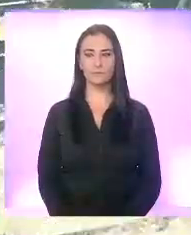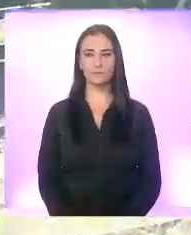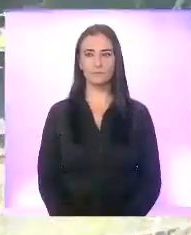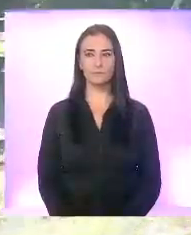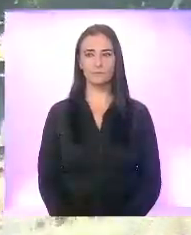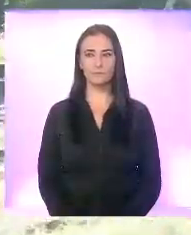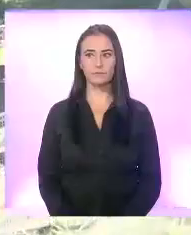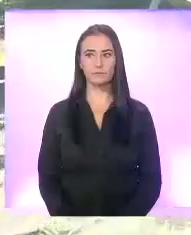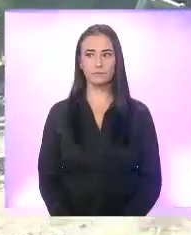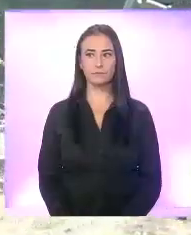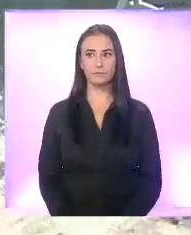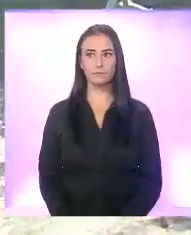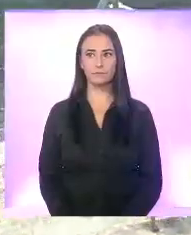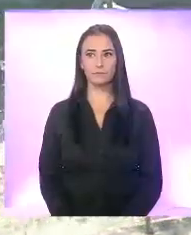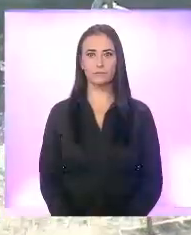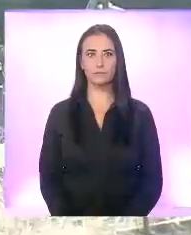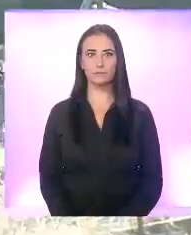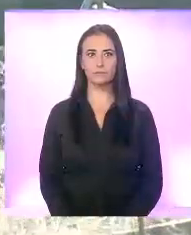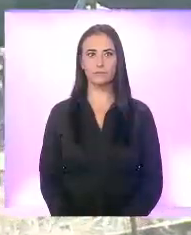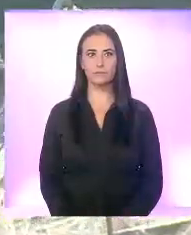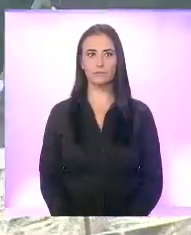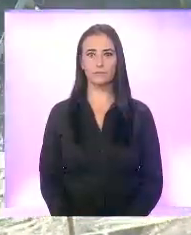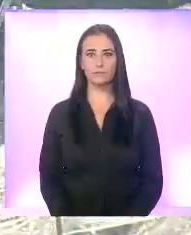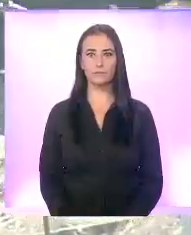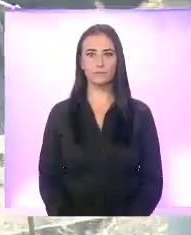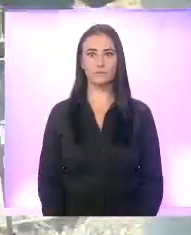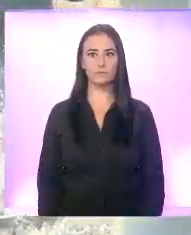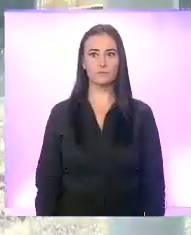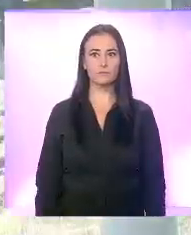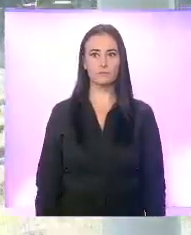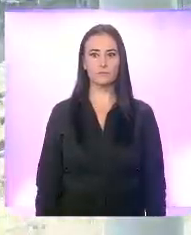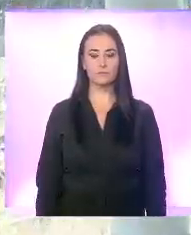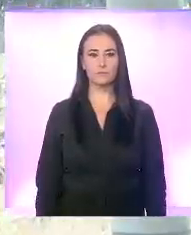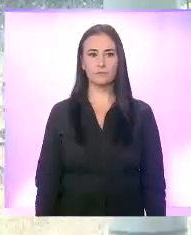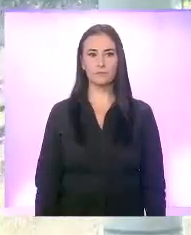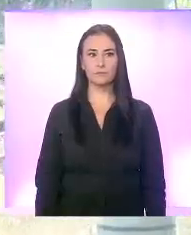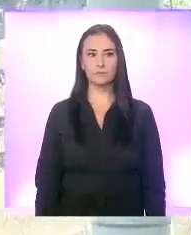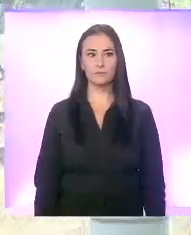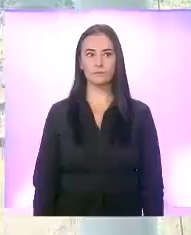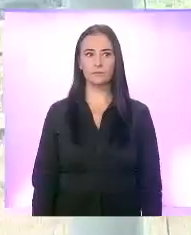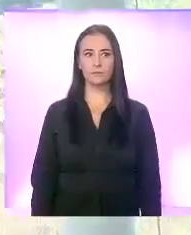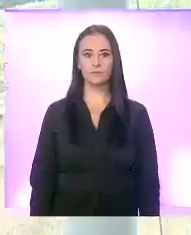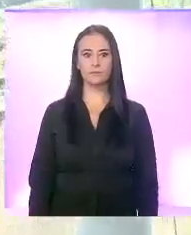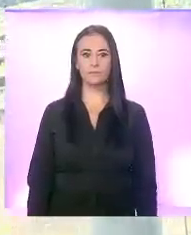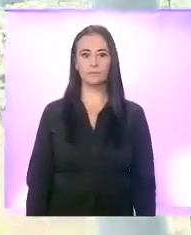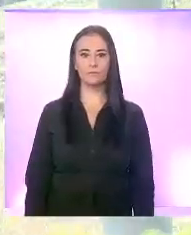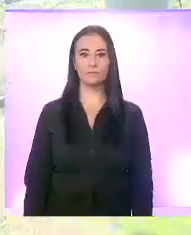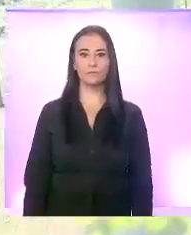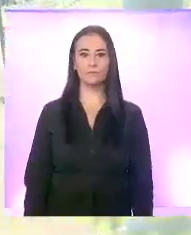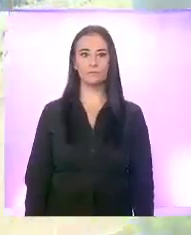mediului, conform obiectivelor Uniunii Europene. Finanțarea provine din fonduri externe nerambursabile, mecanismul